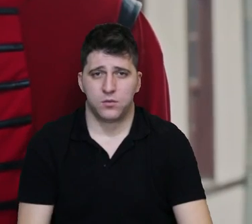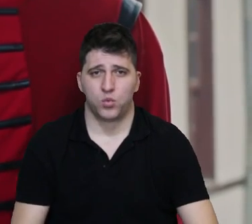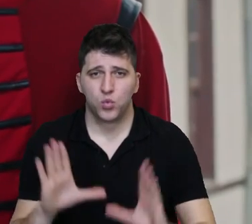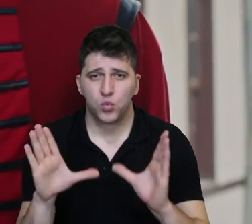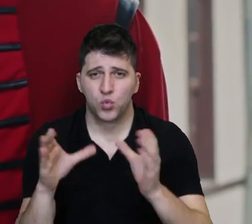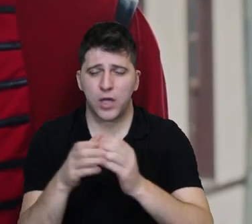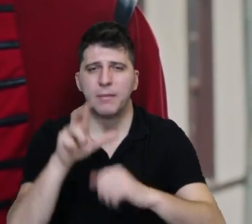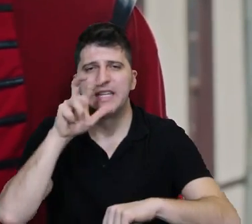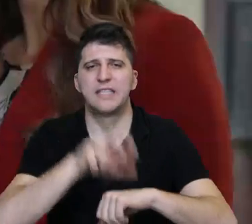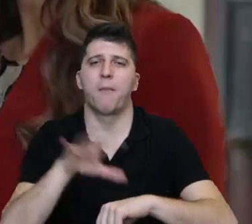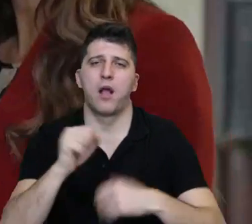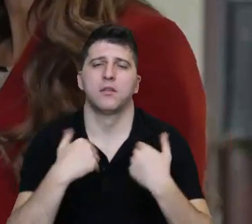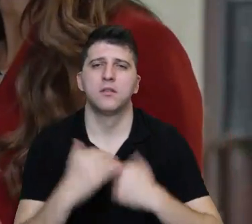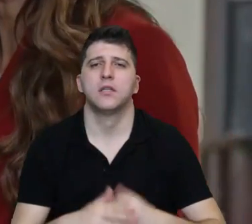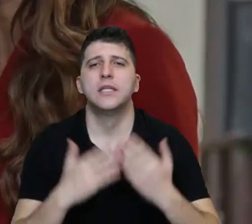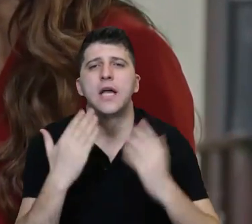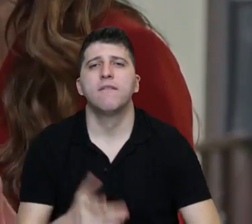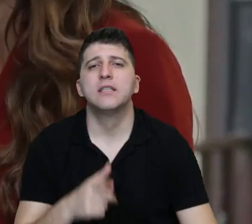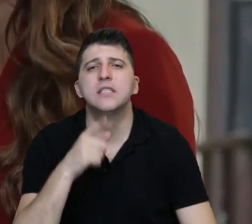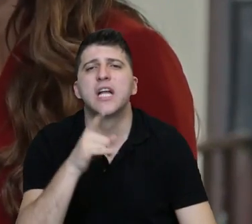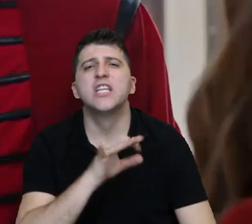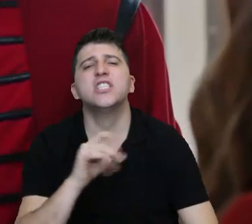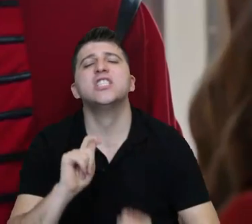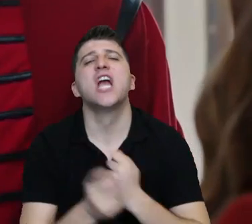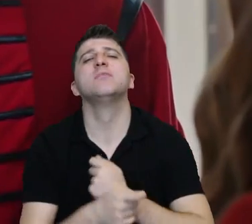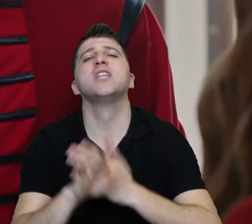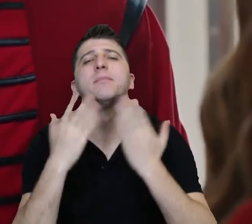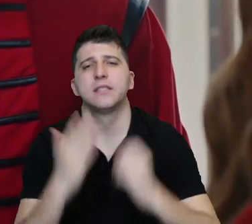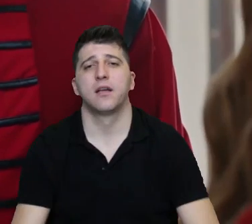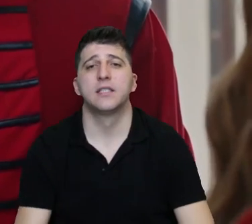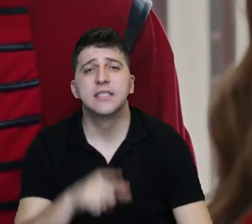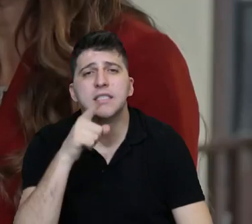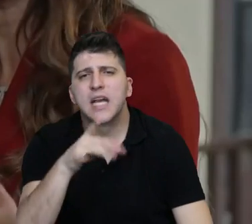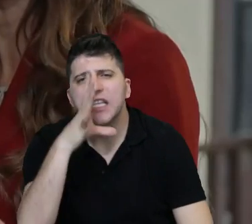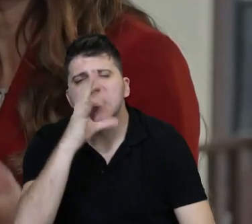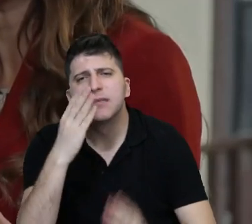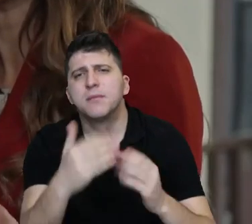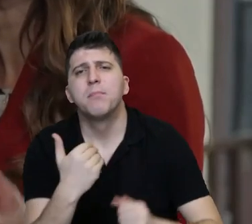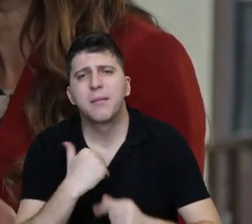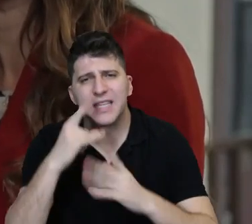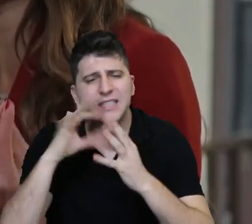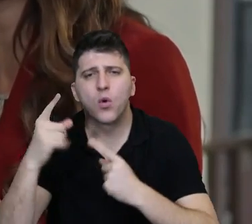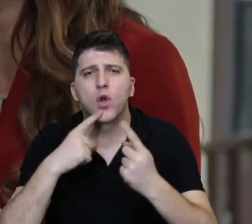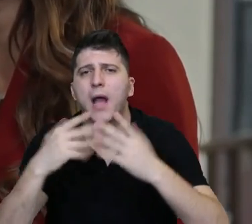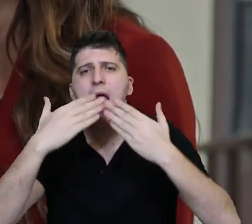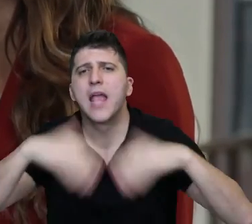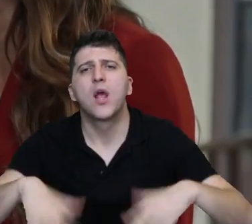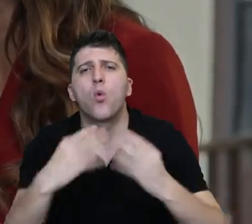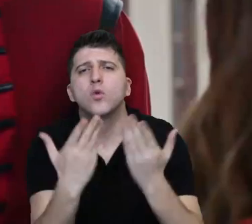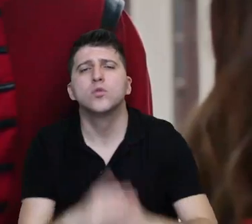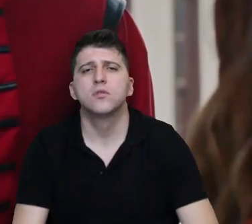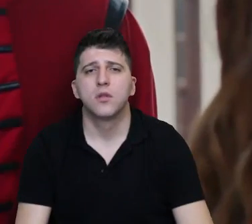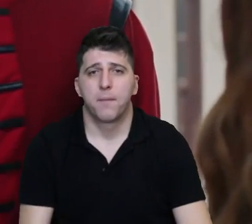kuşatmanın intikamını aldık Maral'ım. Ya sen hiç değişmeyecek misin ya? Sen kim oluyorsun da benim insanlarla konuşmama engel